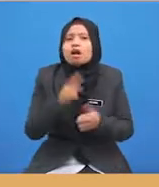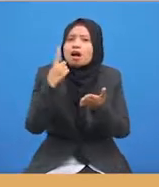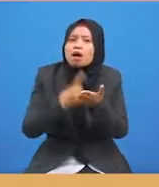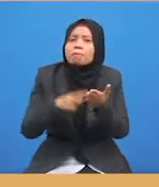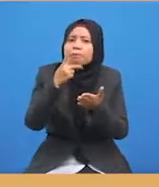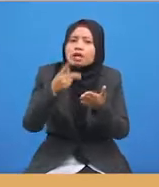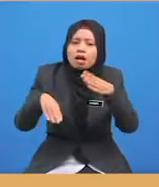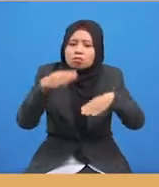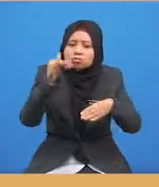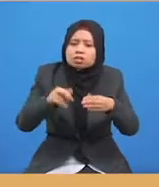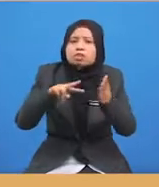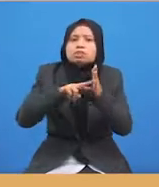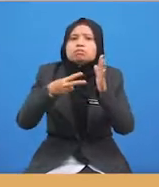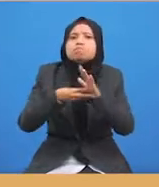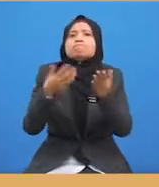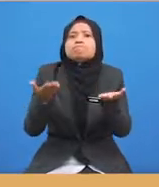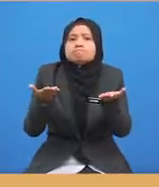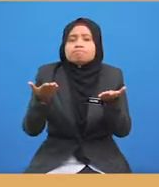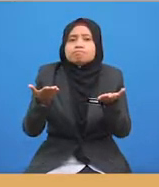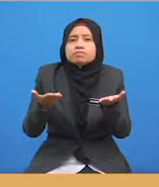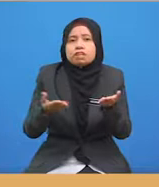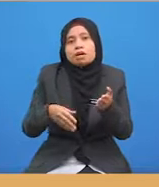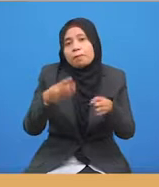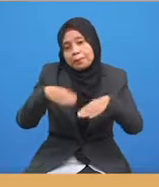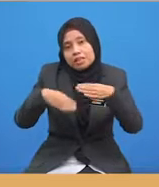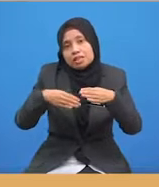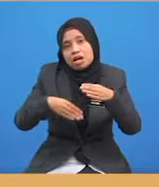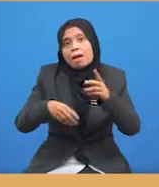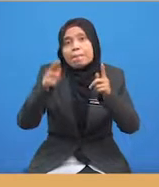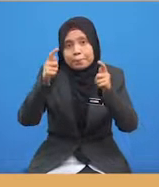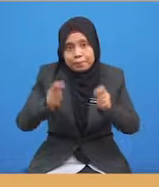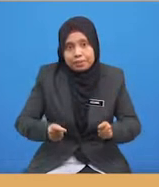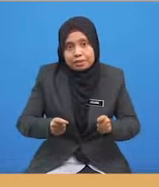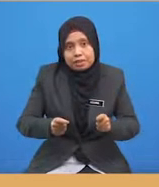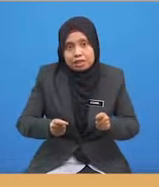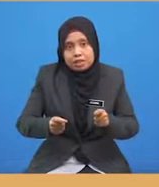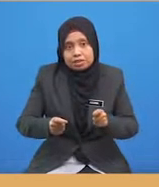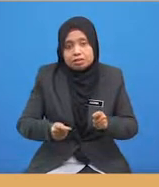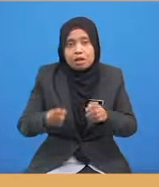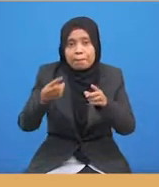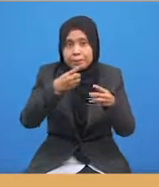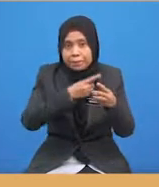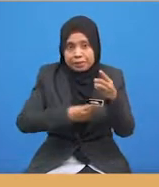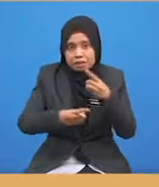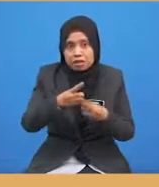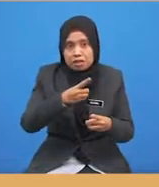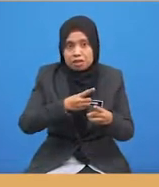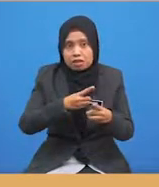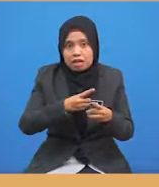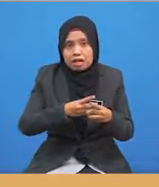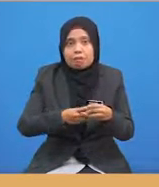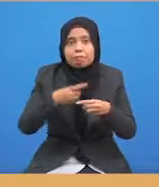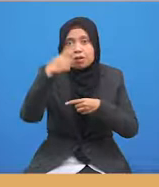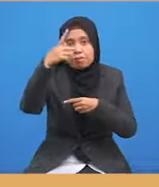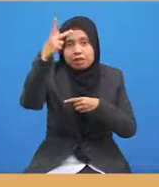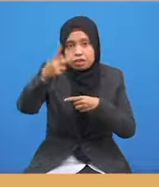Apakah bidang yang dimaksudkan? Bidang pertanian dan perdagangan, sistem pemerintahan,